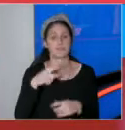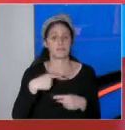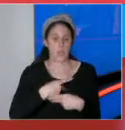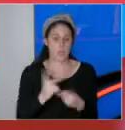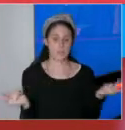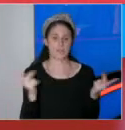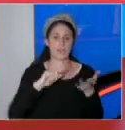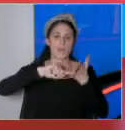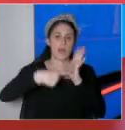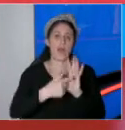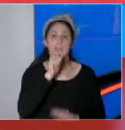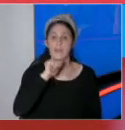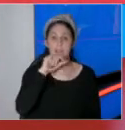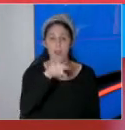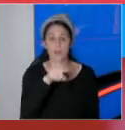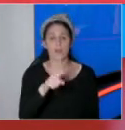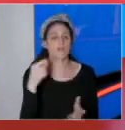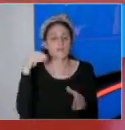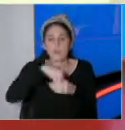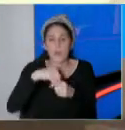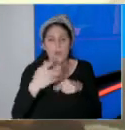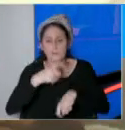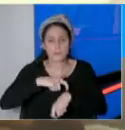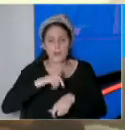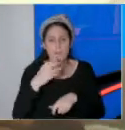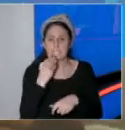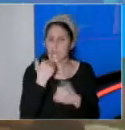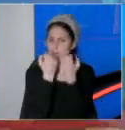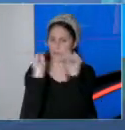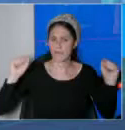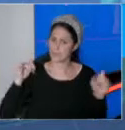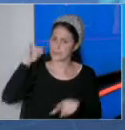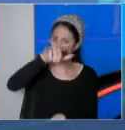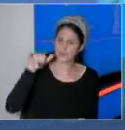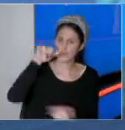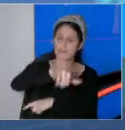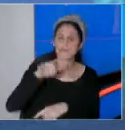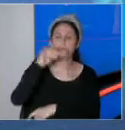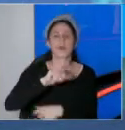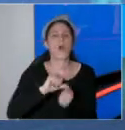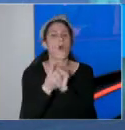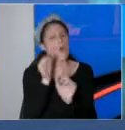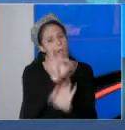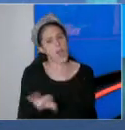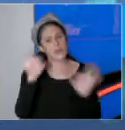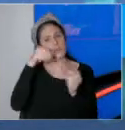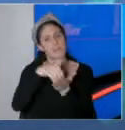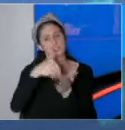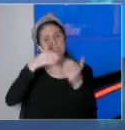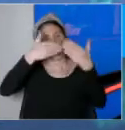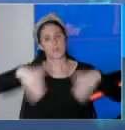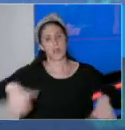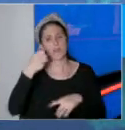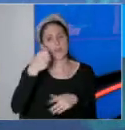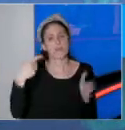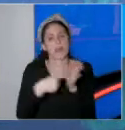ירוק. תוך כמה זמן ישראלים יוכלו לנסוע בחופשיות יתר, או שזה לא ישנה את העובדה שעדיין תהיה הגבלה של תיירים, כיוון שזו תפיסה